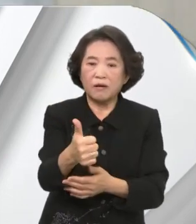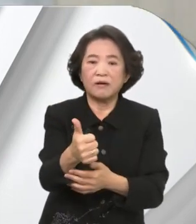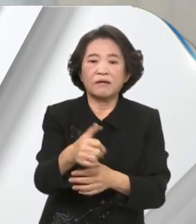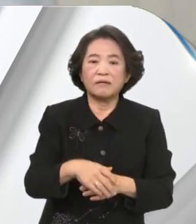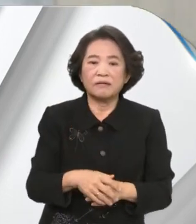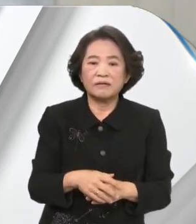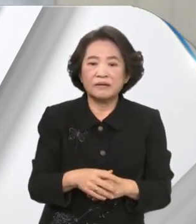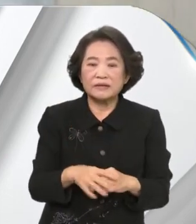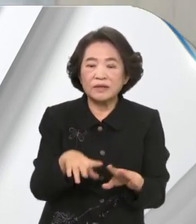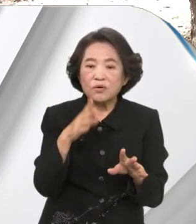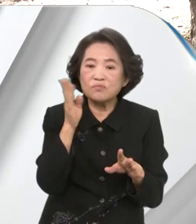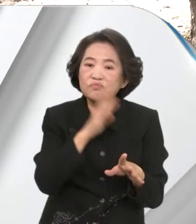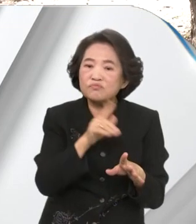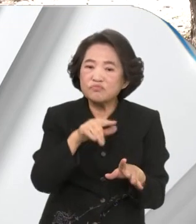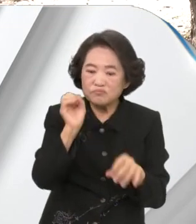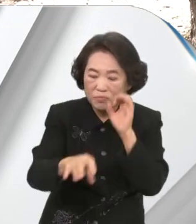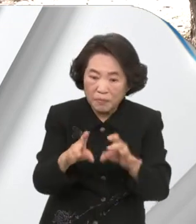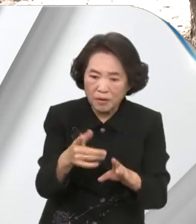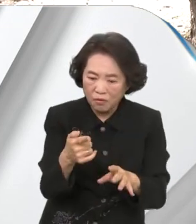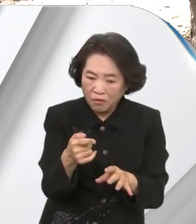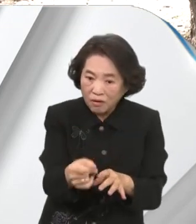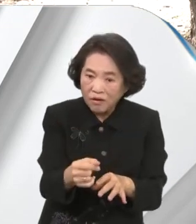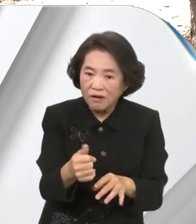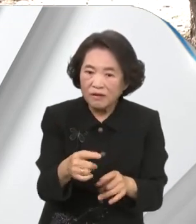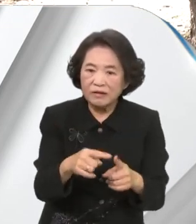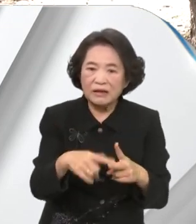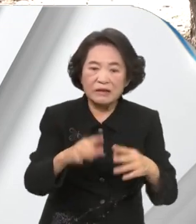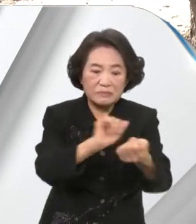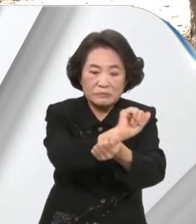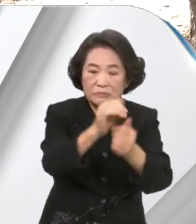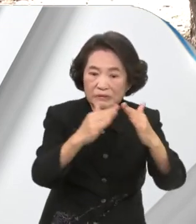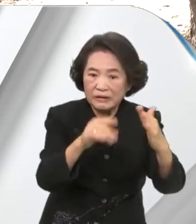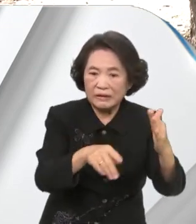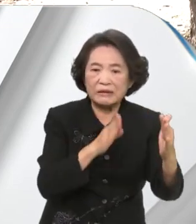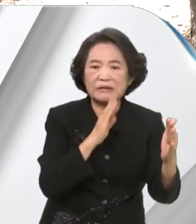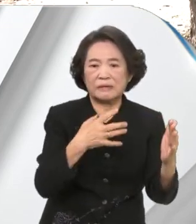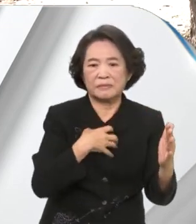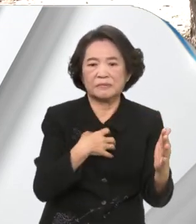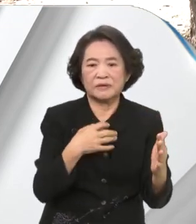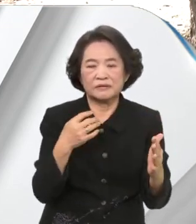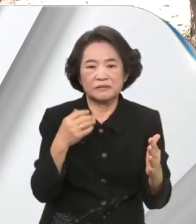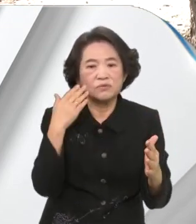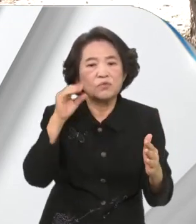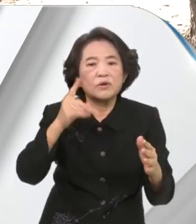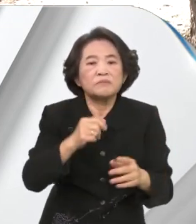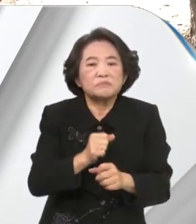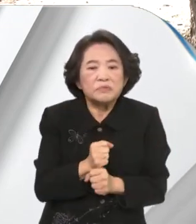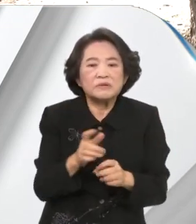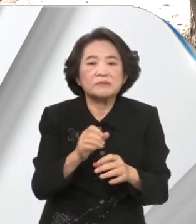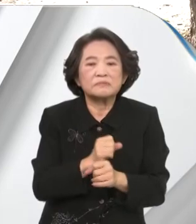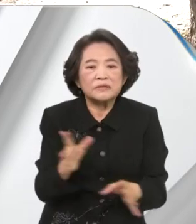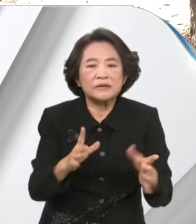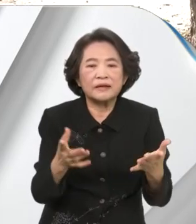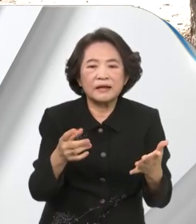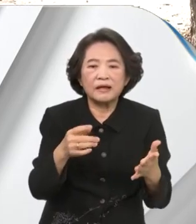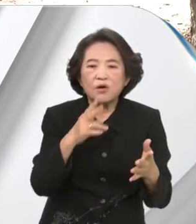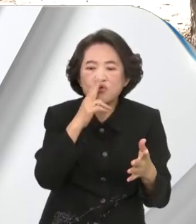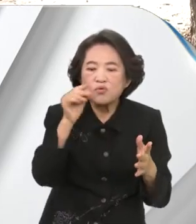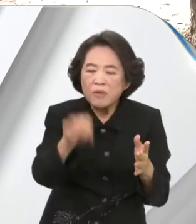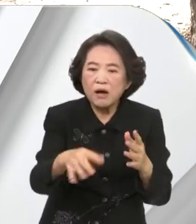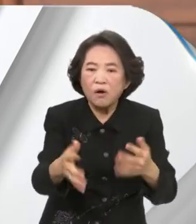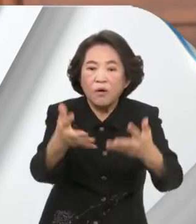圾，对。然后这里又是木质房子，对，如果不小心的话，可能会把